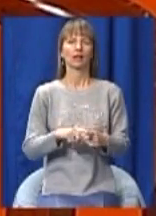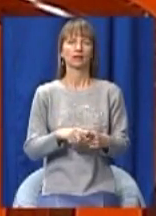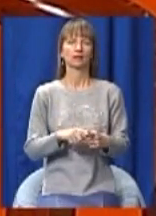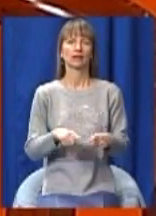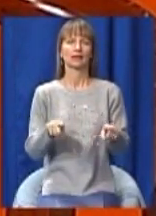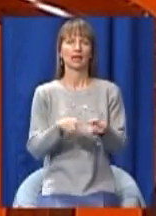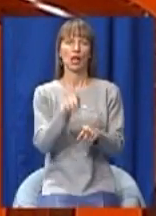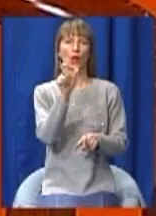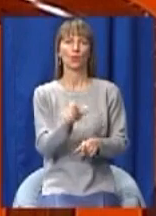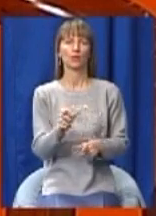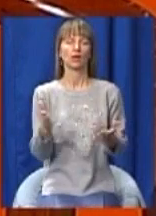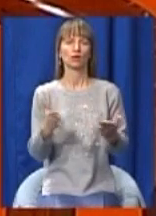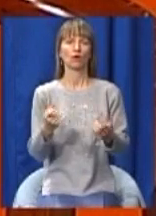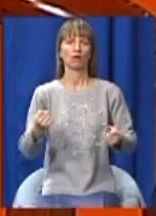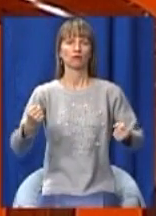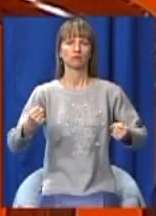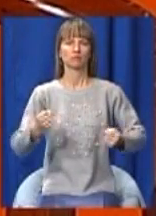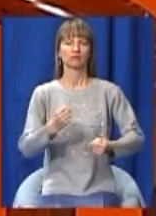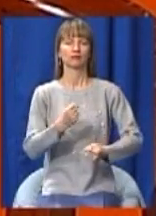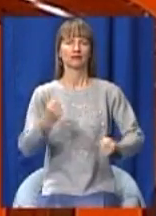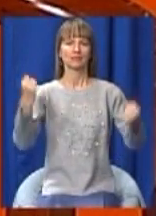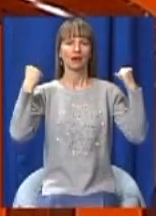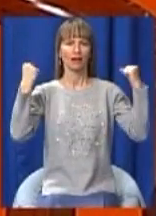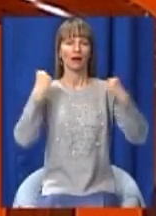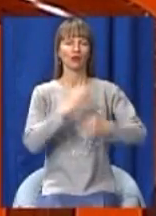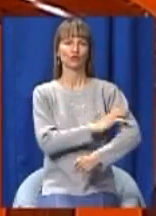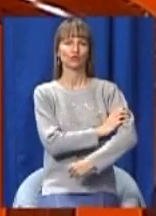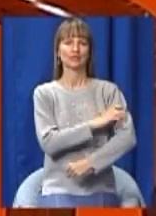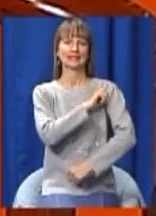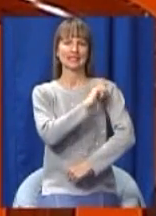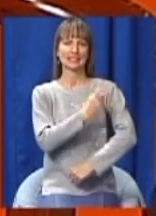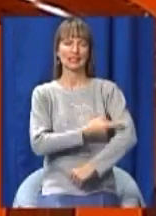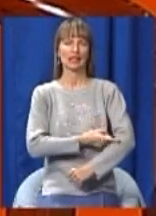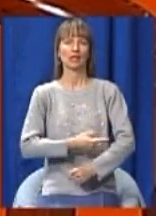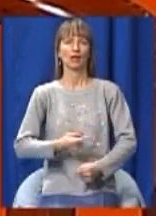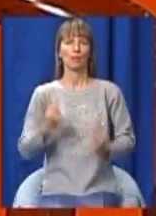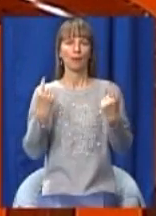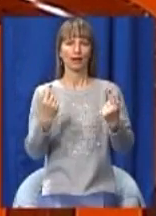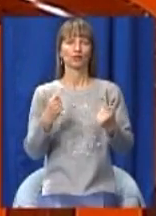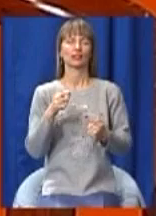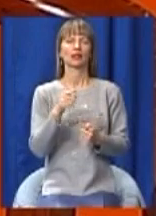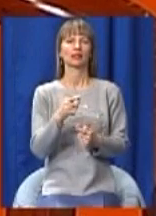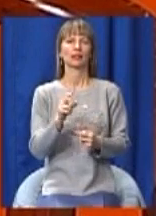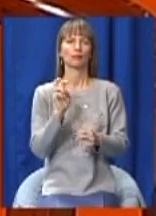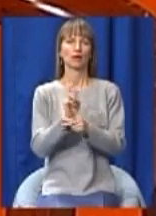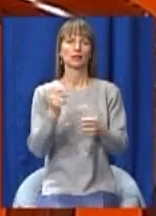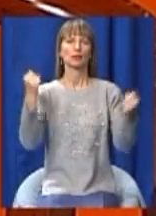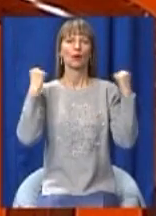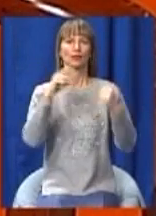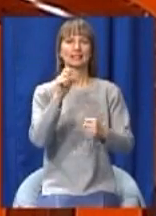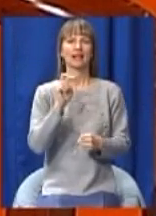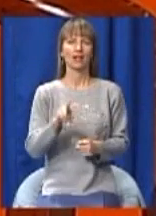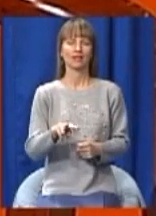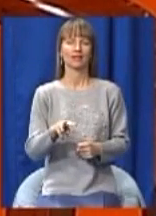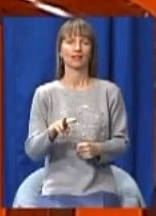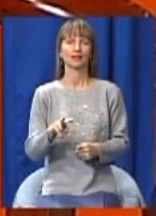те люди которые накачанные они сильные и большие шаги посещают спортзал и